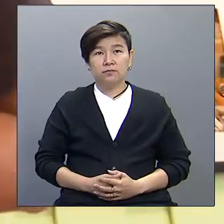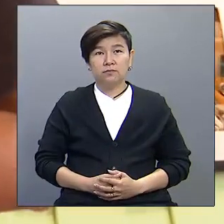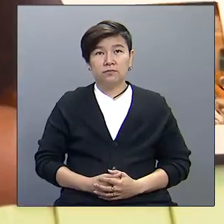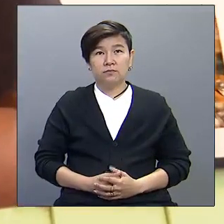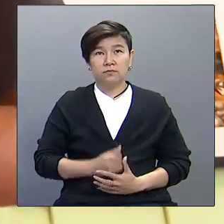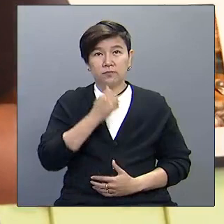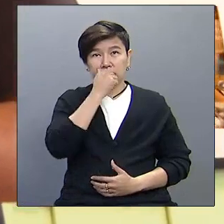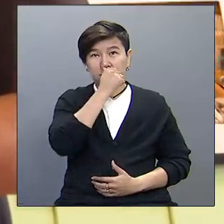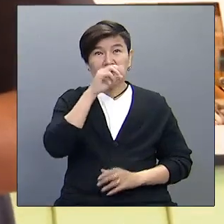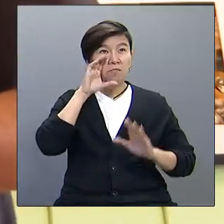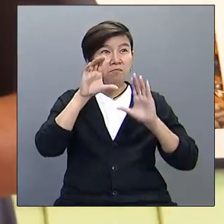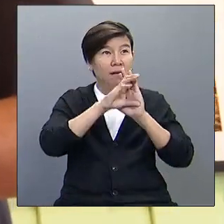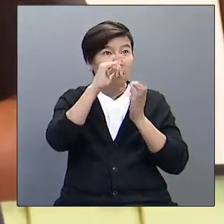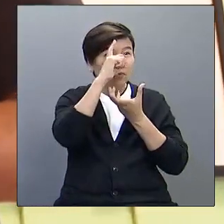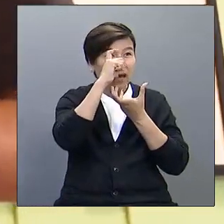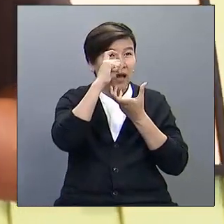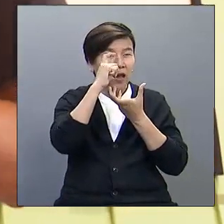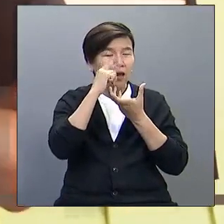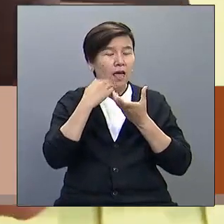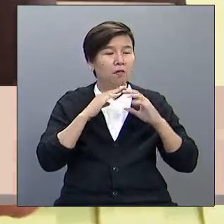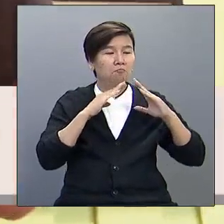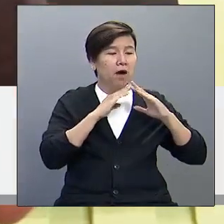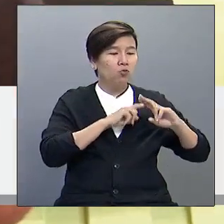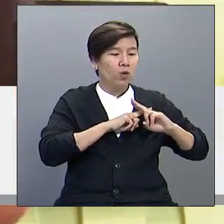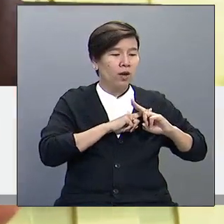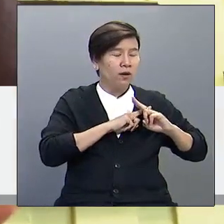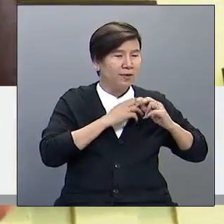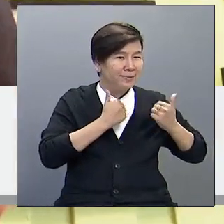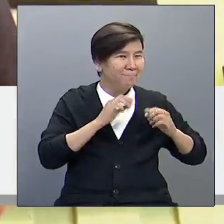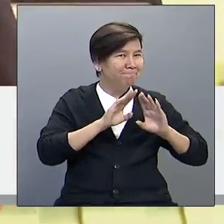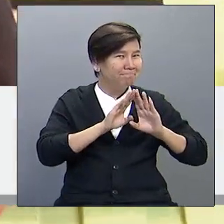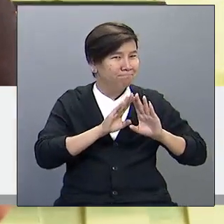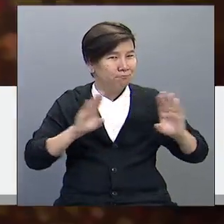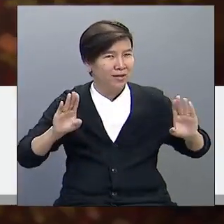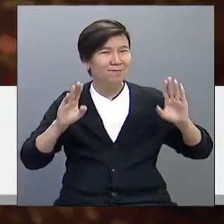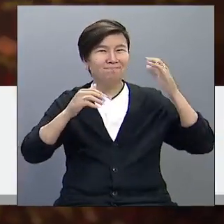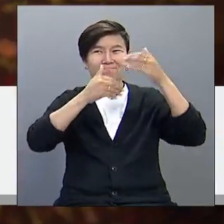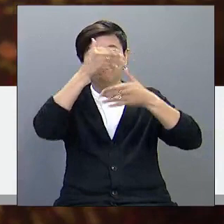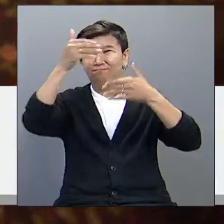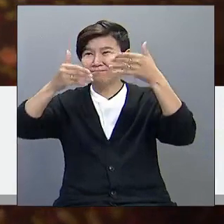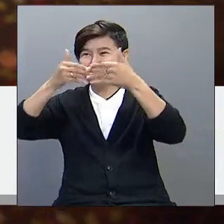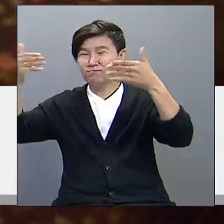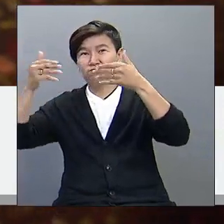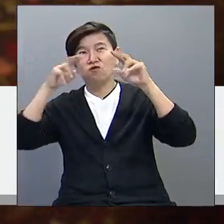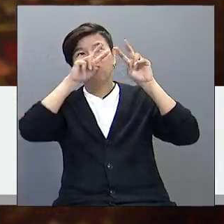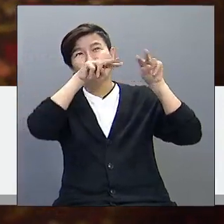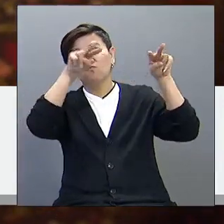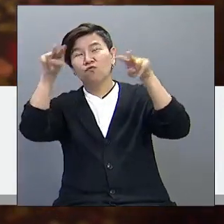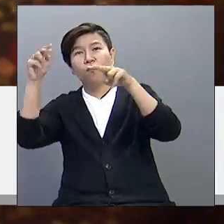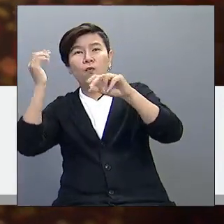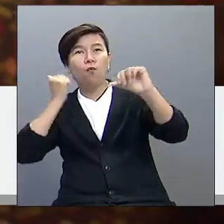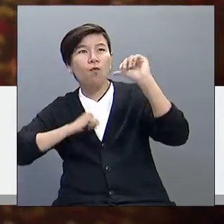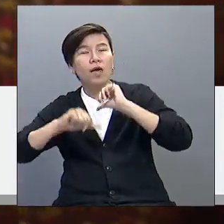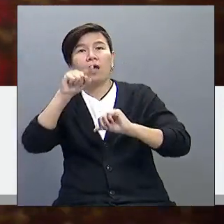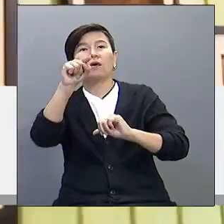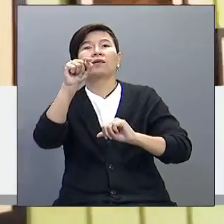ภาพถ่ายที่ไม่เคยได้นำมาอวดใครหากเมื่อนครินทร์ธีระพินันท์หรือกอล์ฟทีโบนคิดจากนิทรรศการโชว์งานภาพ